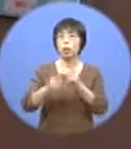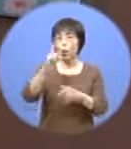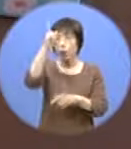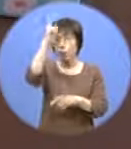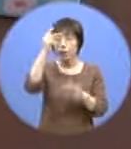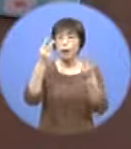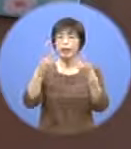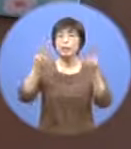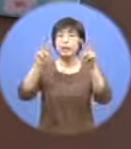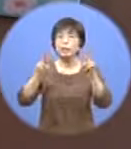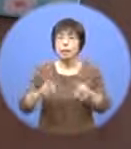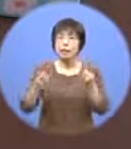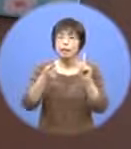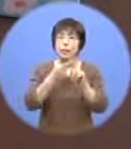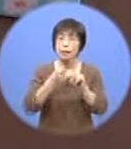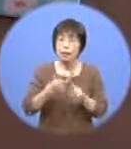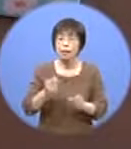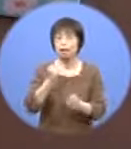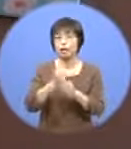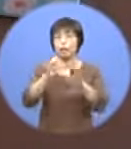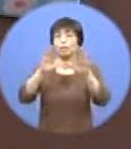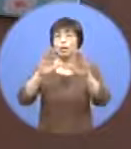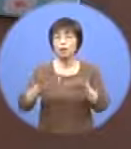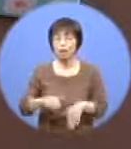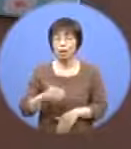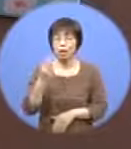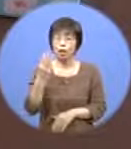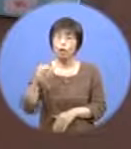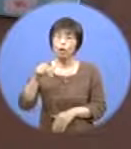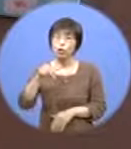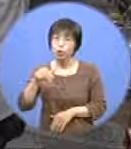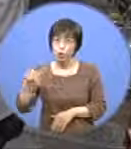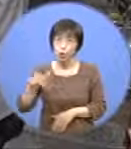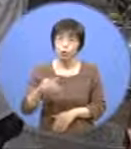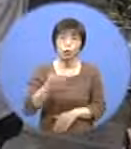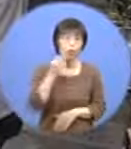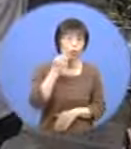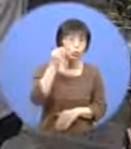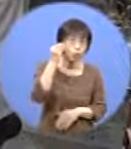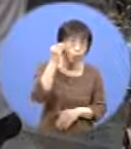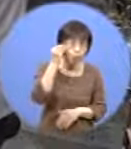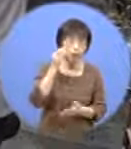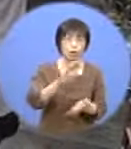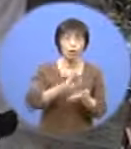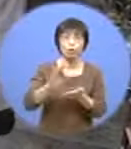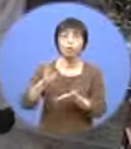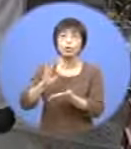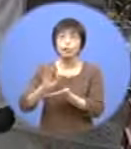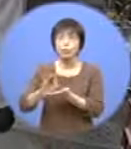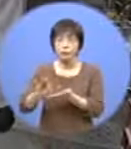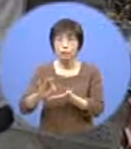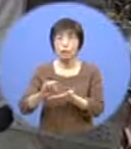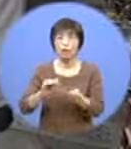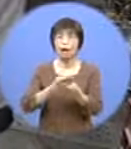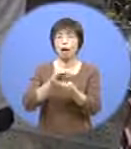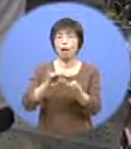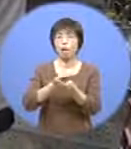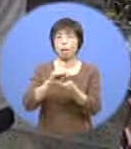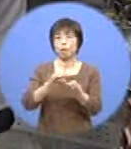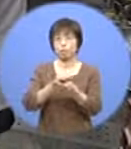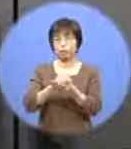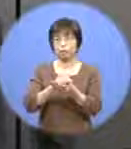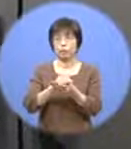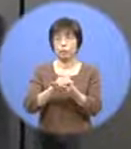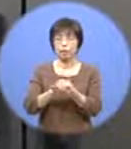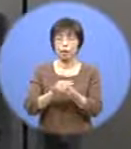子です。地元産の柚子と梅を使った2種類の優しい甘さのあんが特徴。